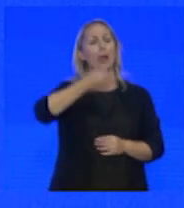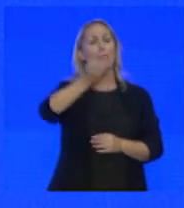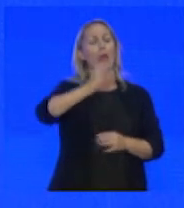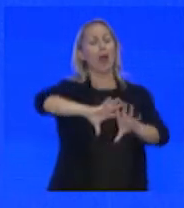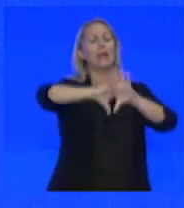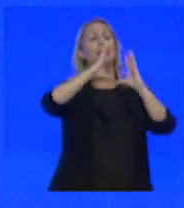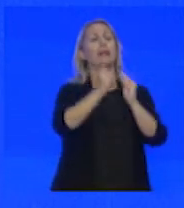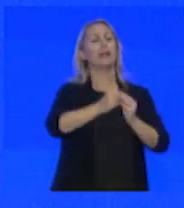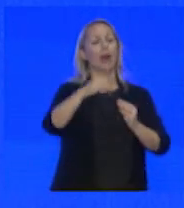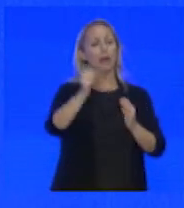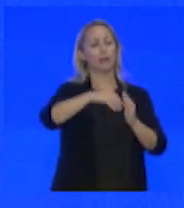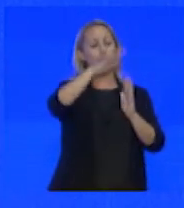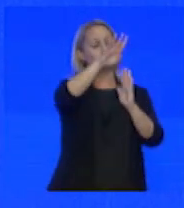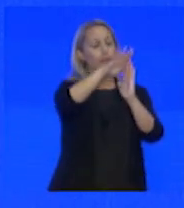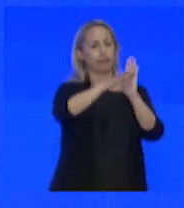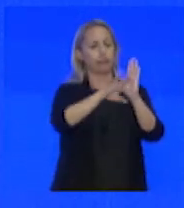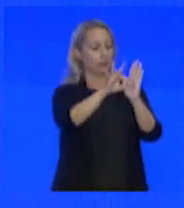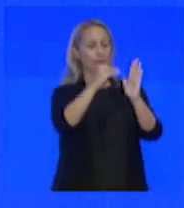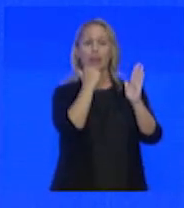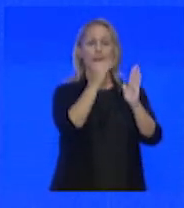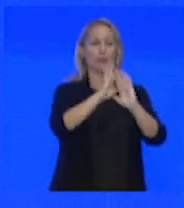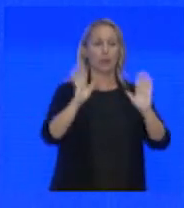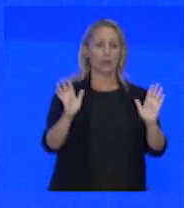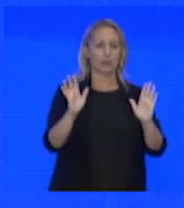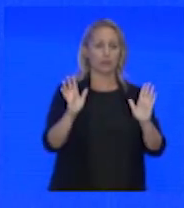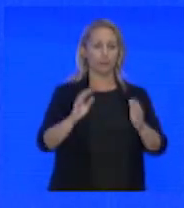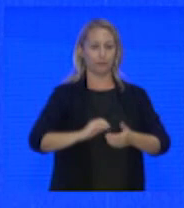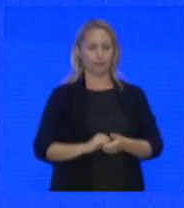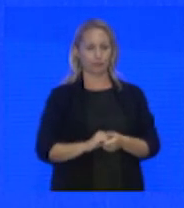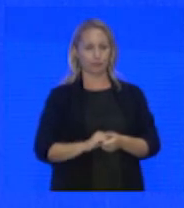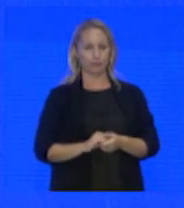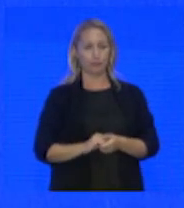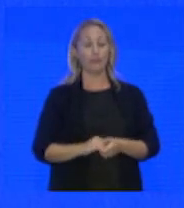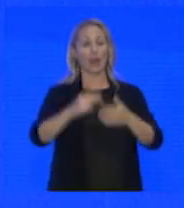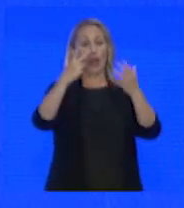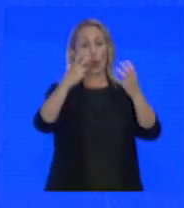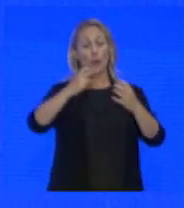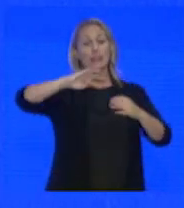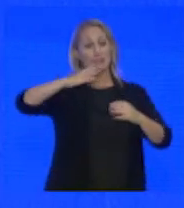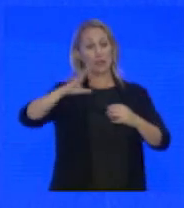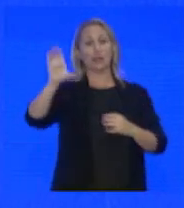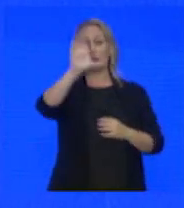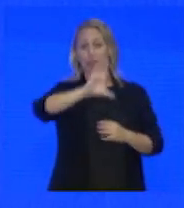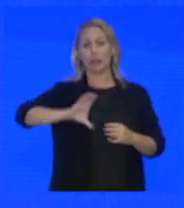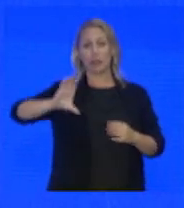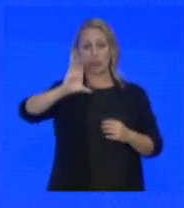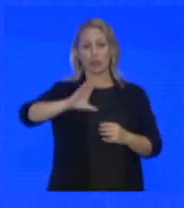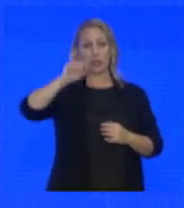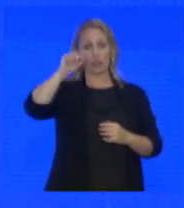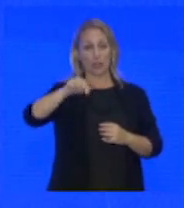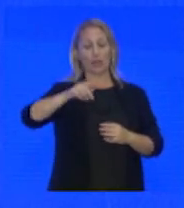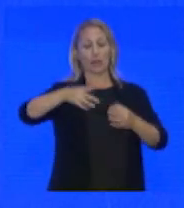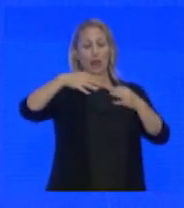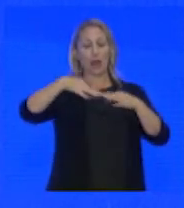γράμμα. Στην αυγή λοιπόν αυτής της νέας εποχής, η 84η ΔΕΘ γίνεται το